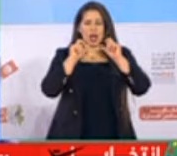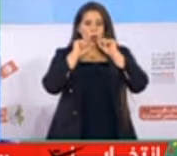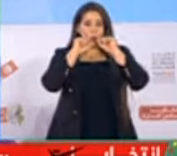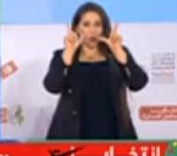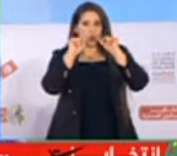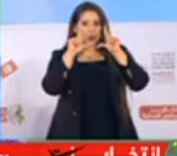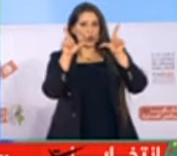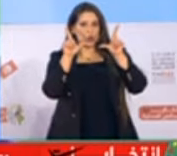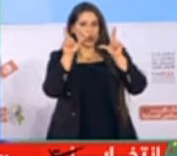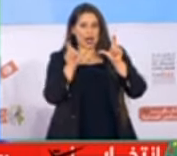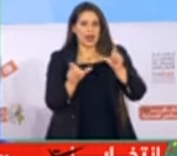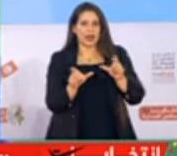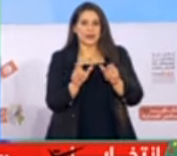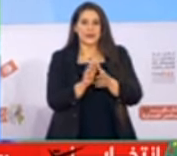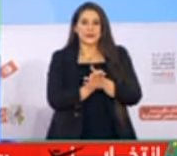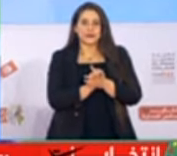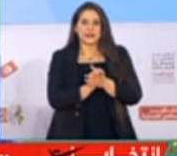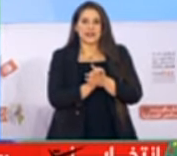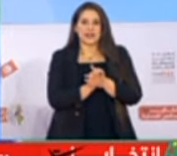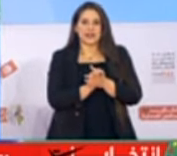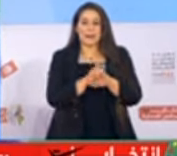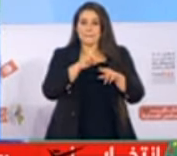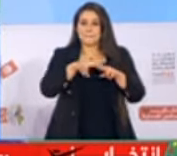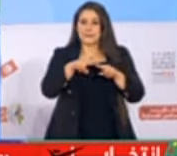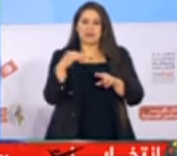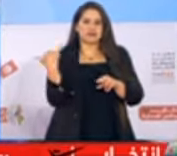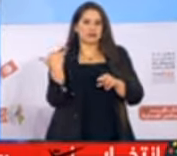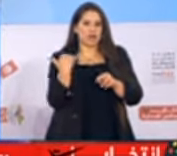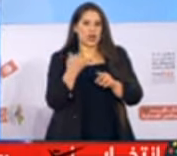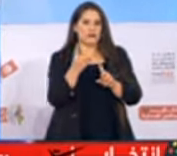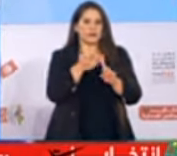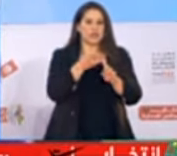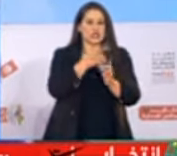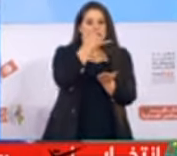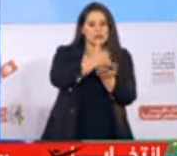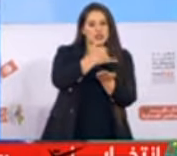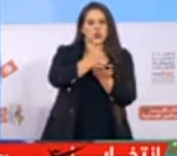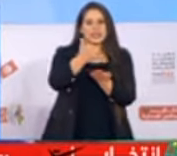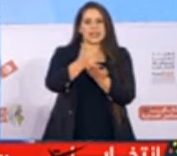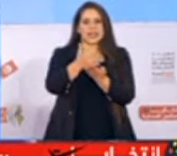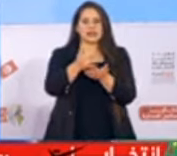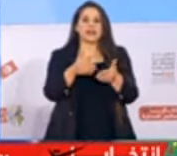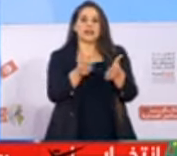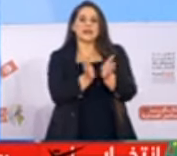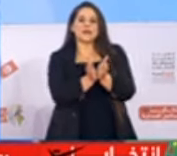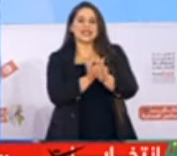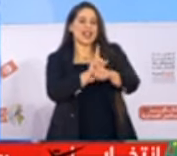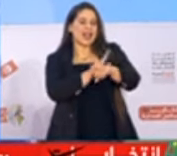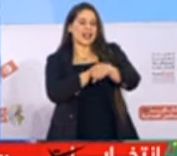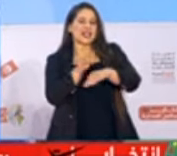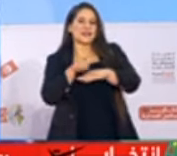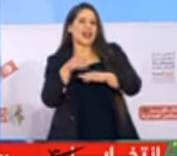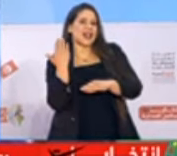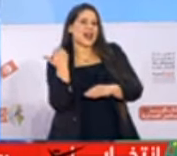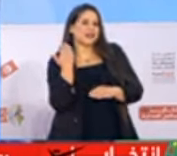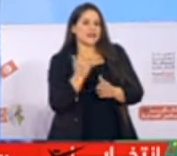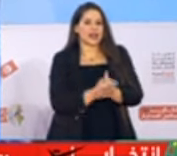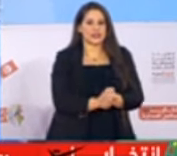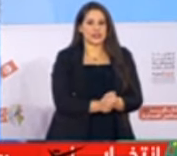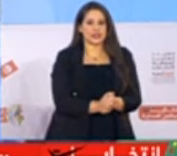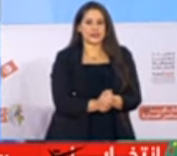صلاحيات ومهام المجالس المحلية التي ستنتخب وسيتم تركيزها في القريب العاجل، خاصة نعرف